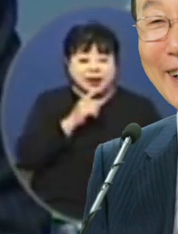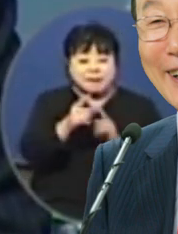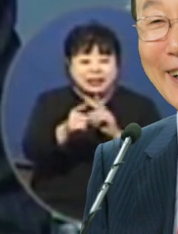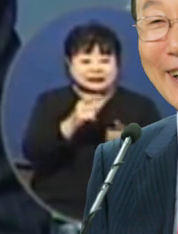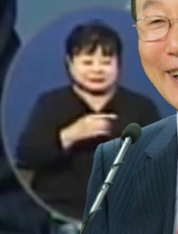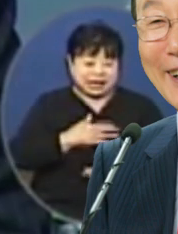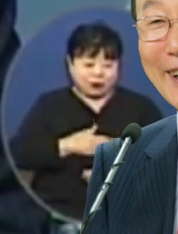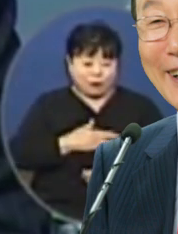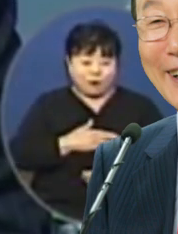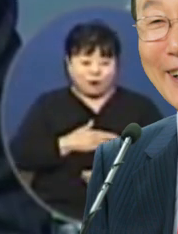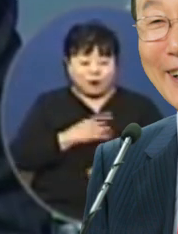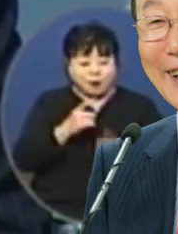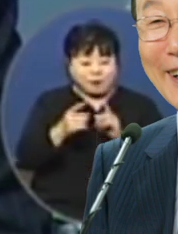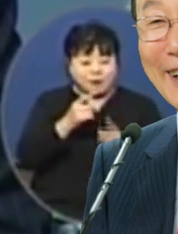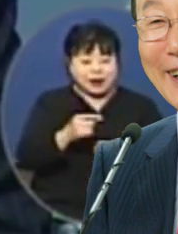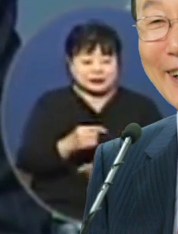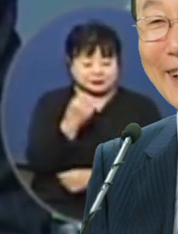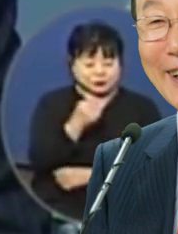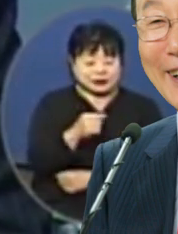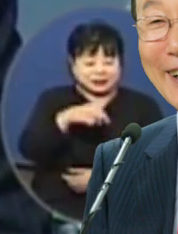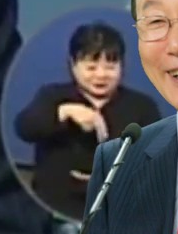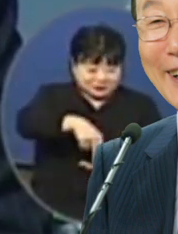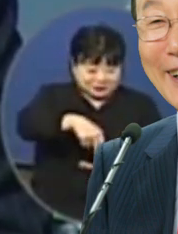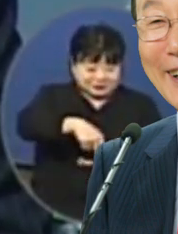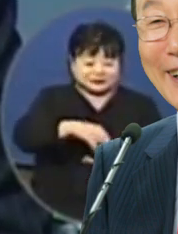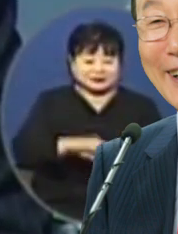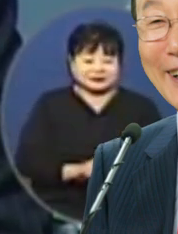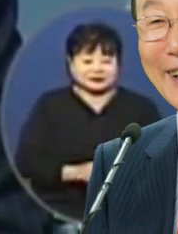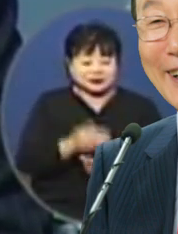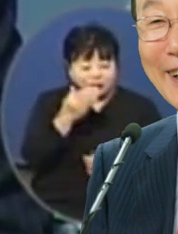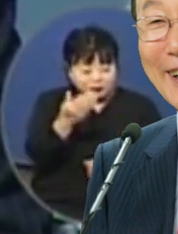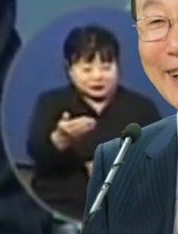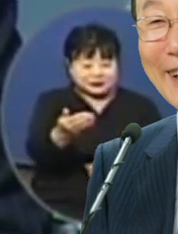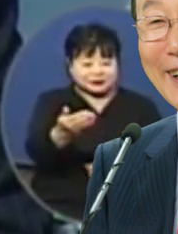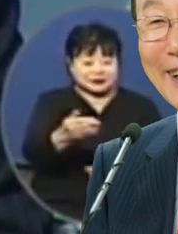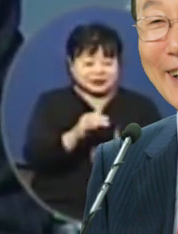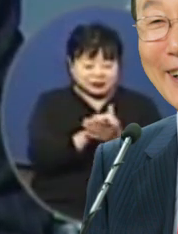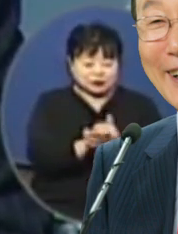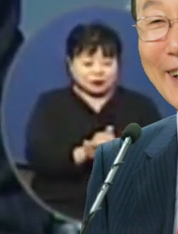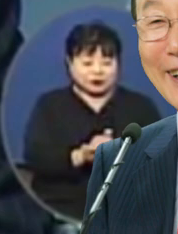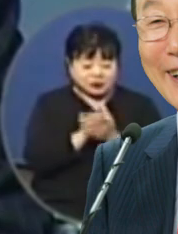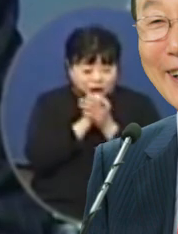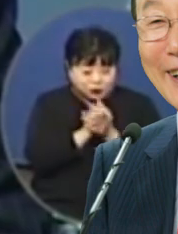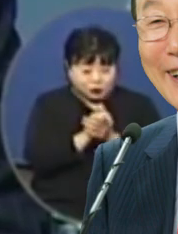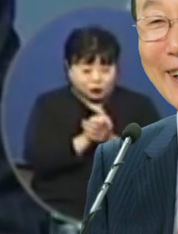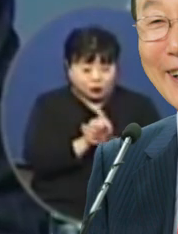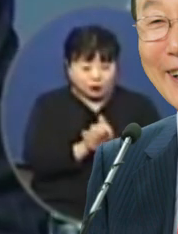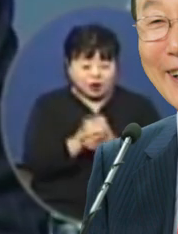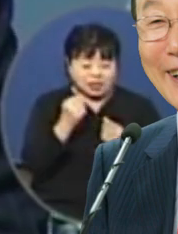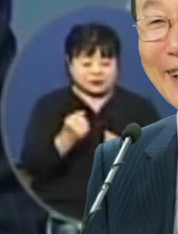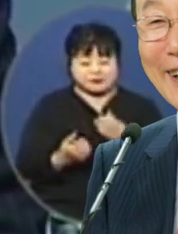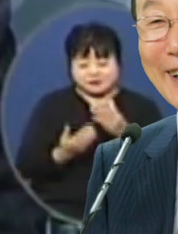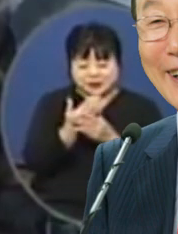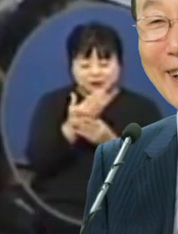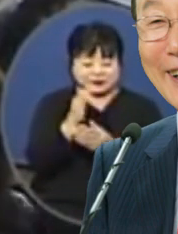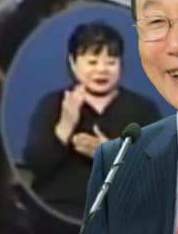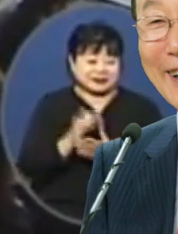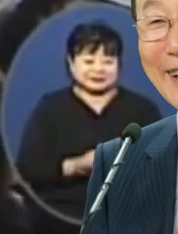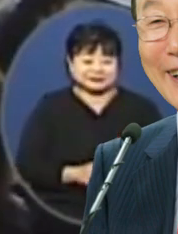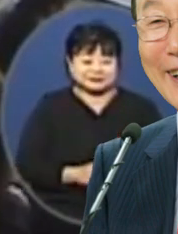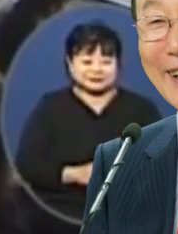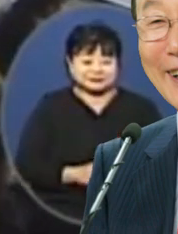말씀을 알고 말씀의 토대에 서서 여러분이 기도하면 기도가 굉장한 힘이 생기는